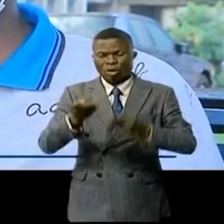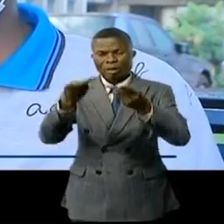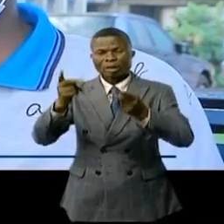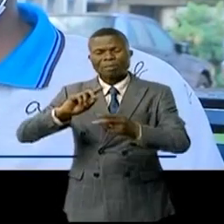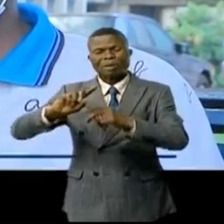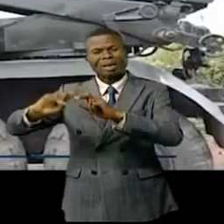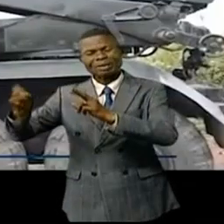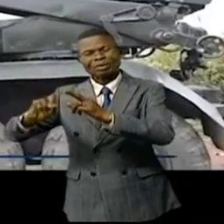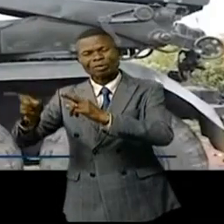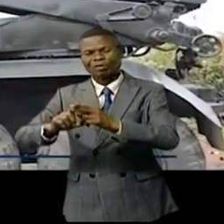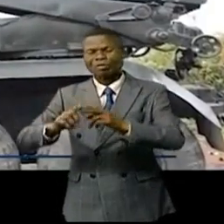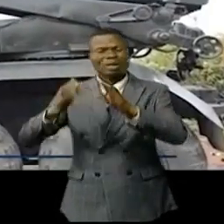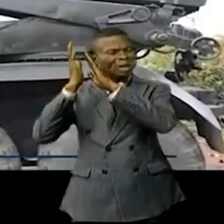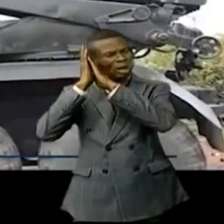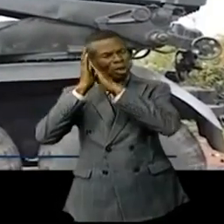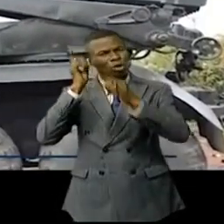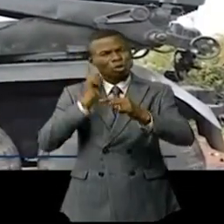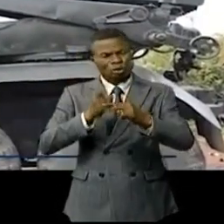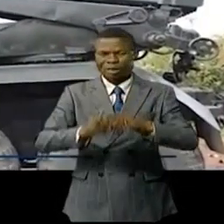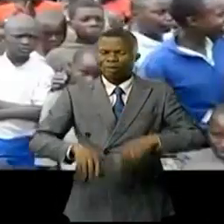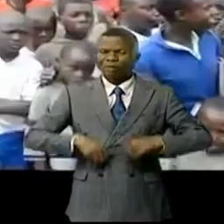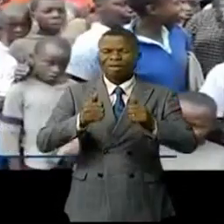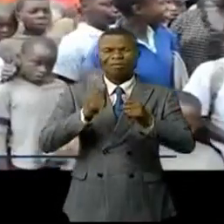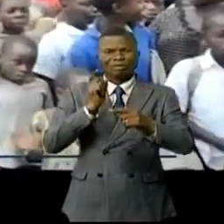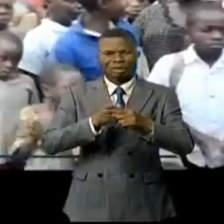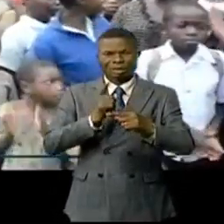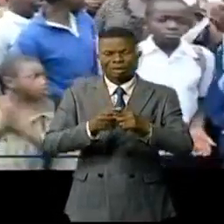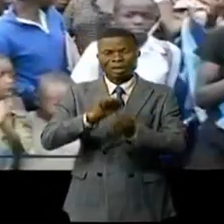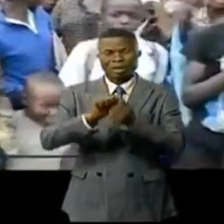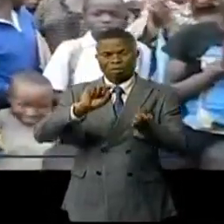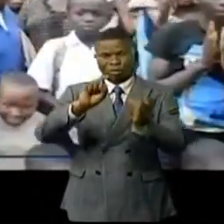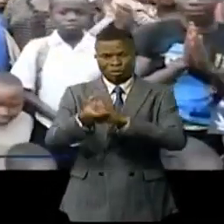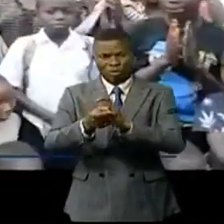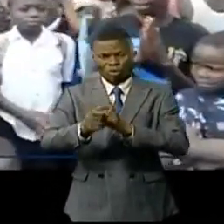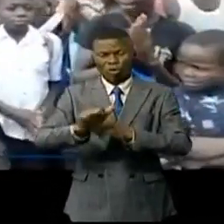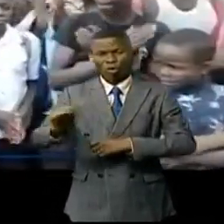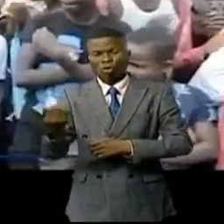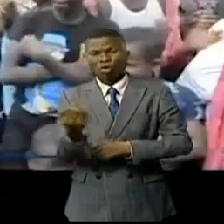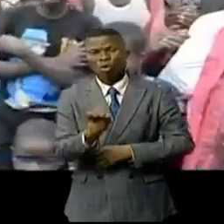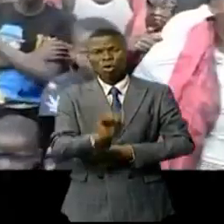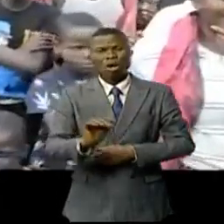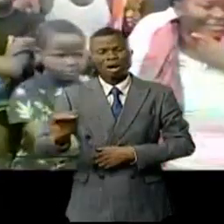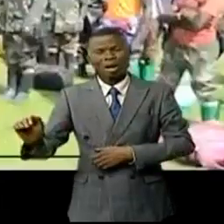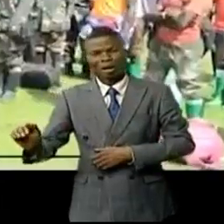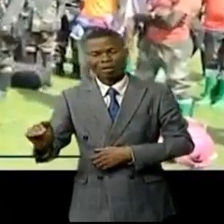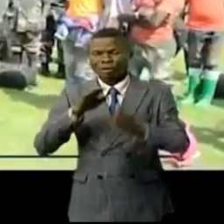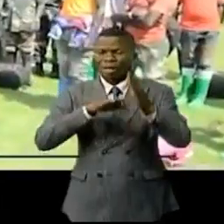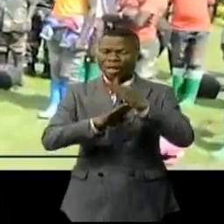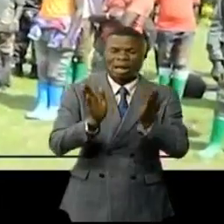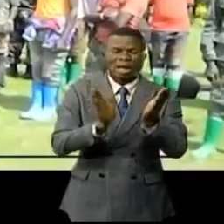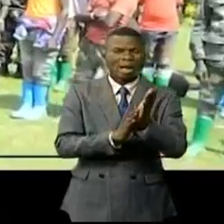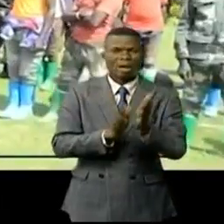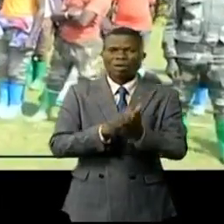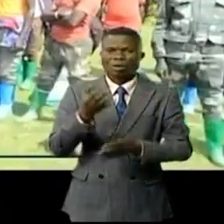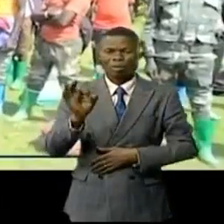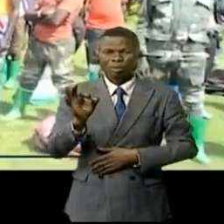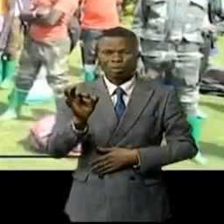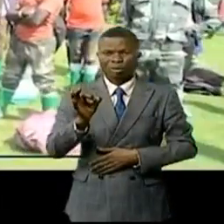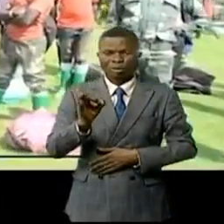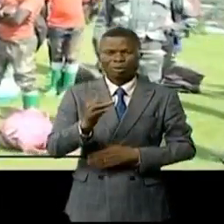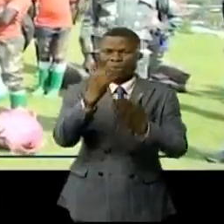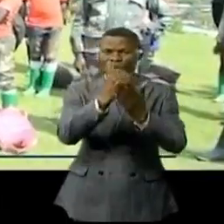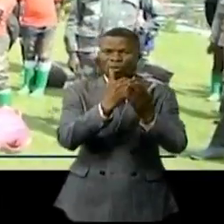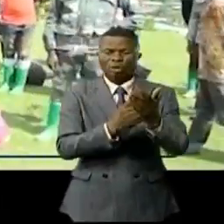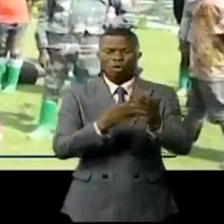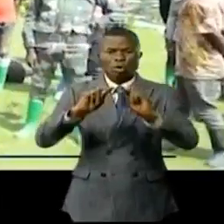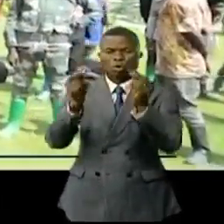mauvaises conditions. La sécurité s'est relativement améliorée, d'autres enfants ne sont toujours pas scolarisés. Ils se font recruter par des